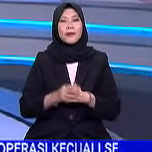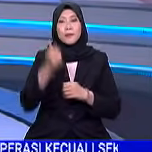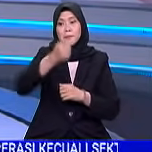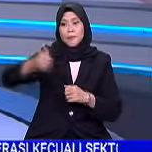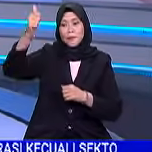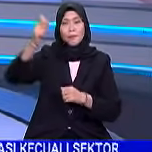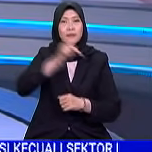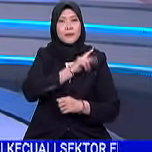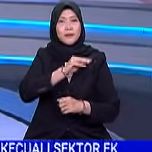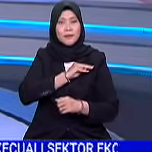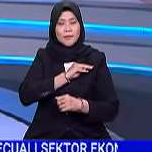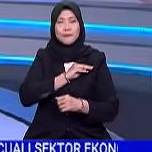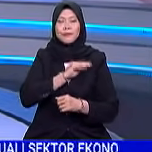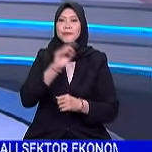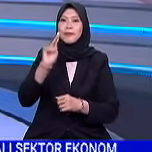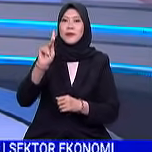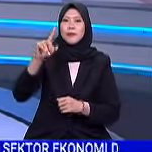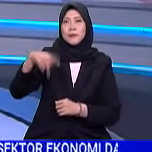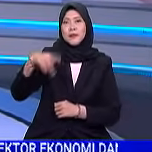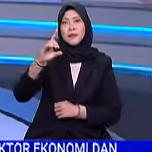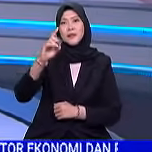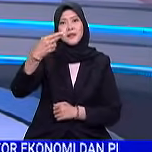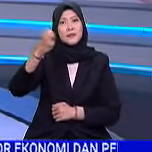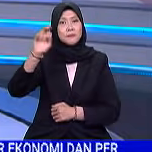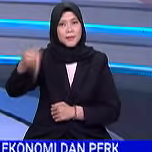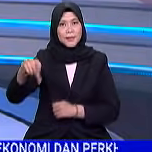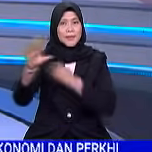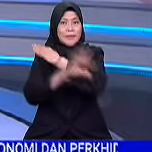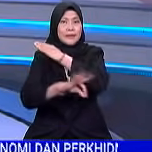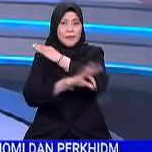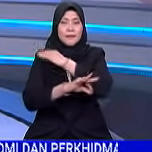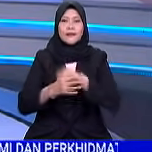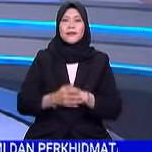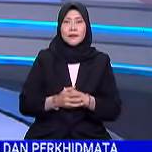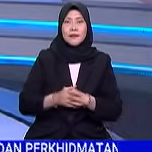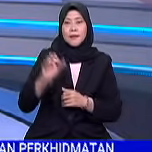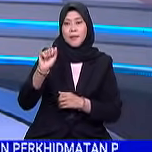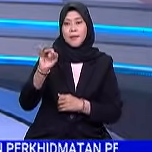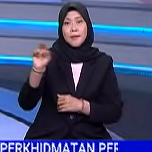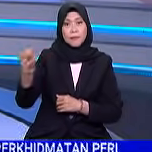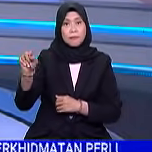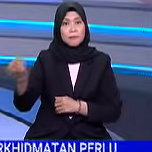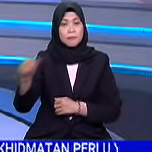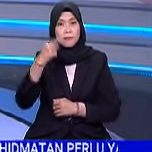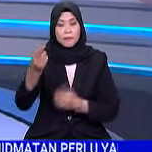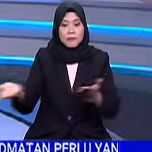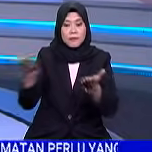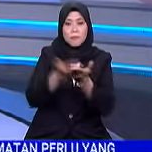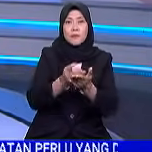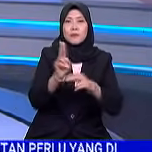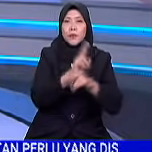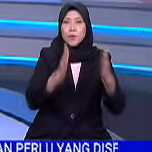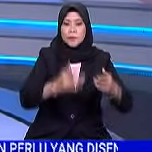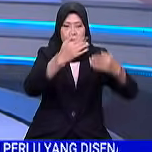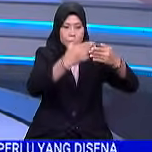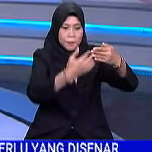pengarah Kementerian Perdagangan Dalam Negeri dan Hal Ehwal Pengguna Negeri Sembilan, Ain Arjuna Aziz Zaman, menyarankan pengguna